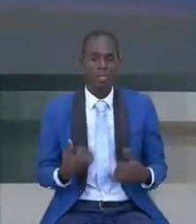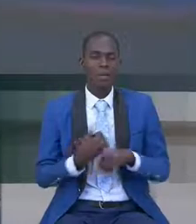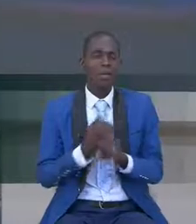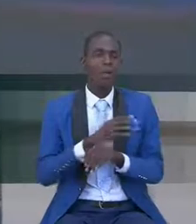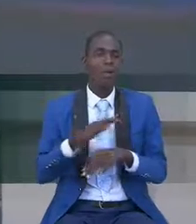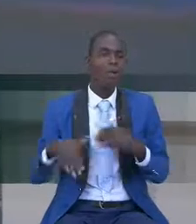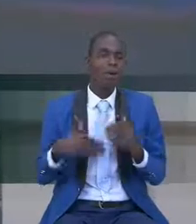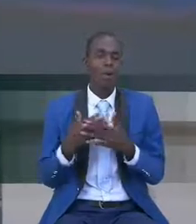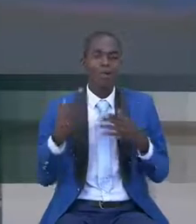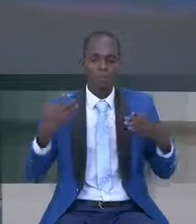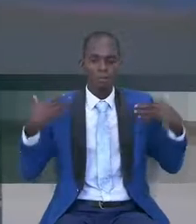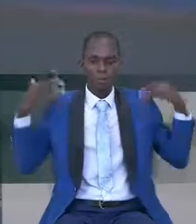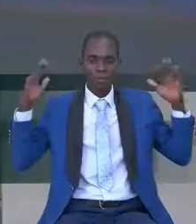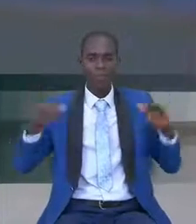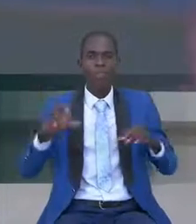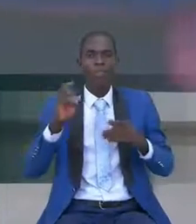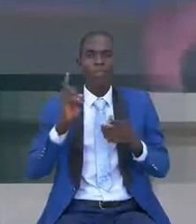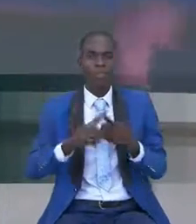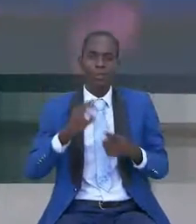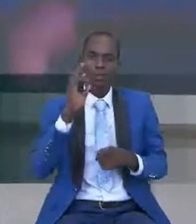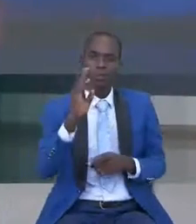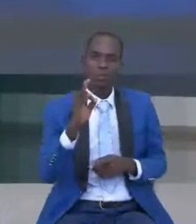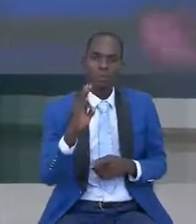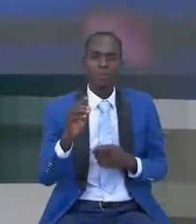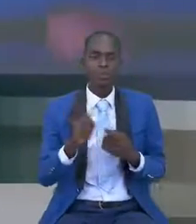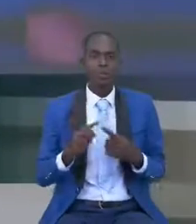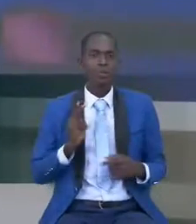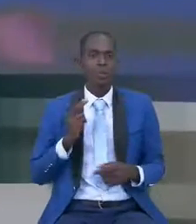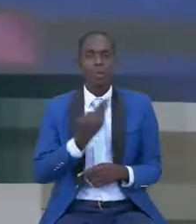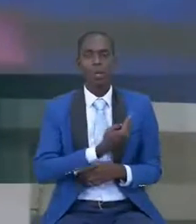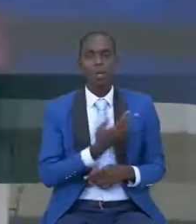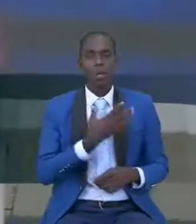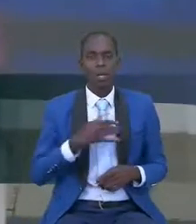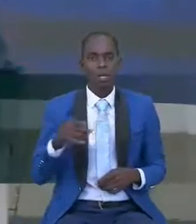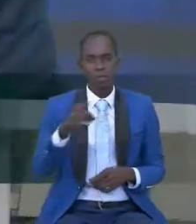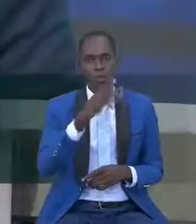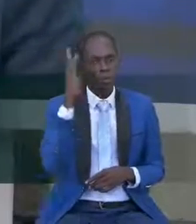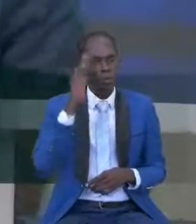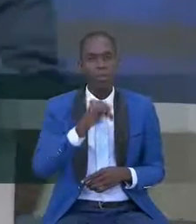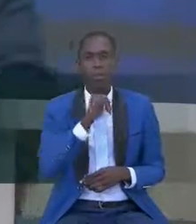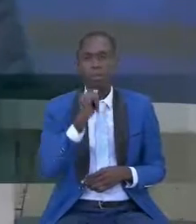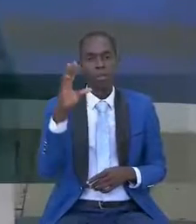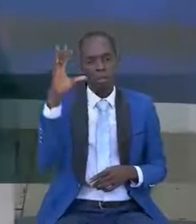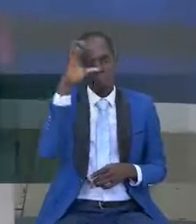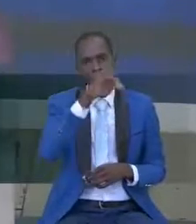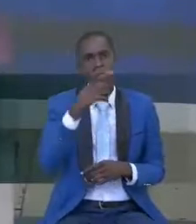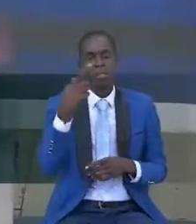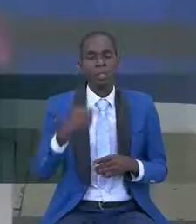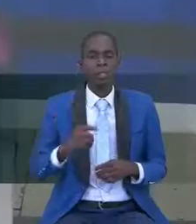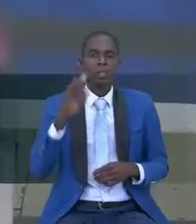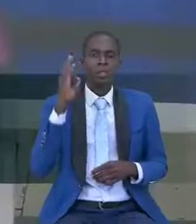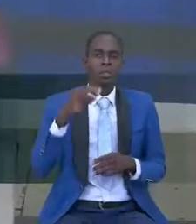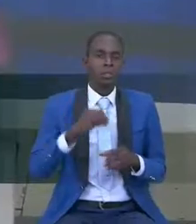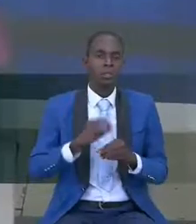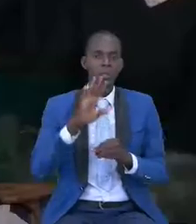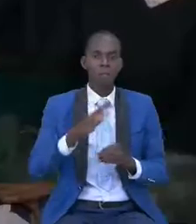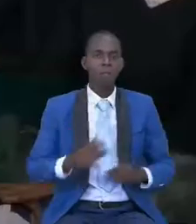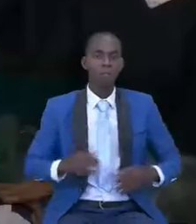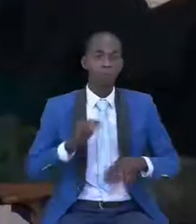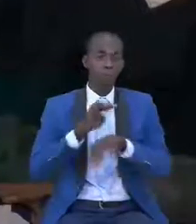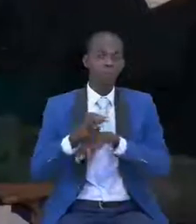ses anges des serviteurs, nos serviteurs, et tu ne rateras pas leur ministère dans ta vie au nom de